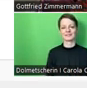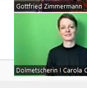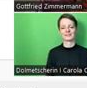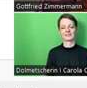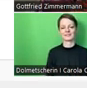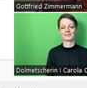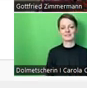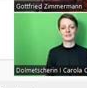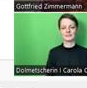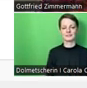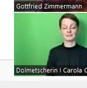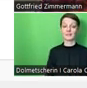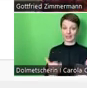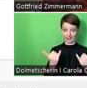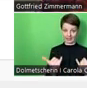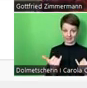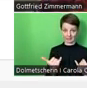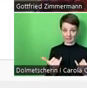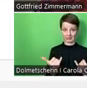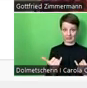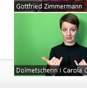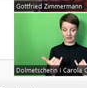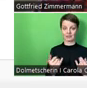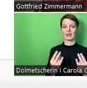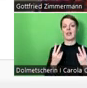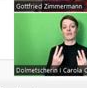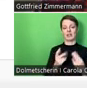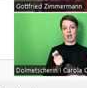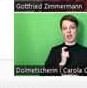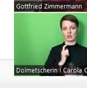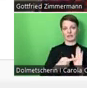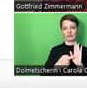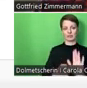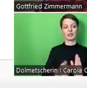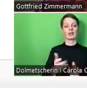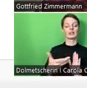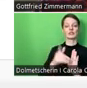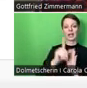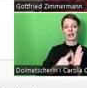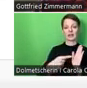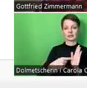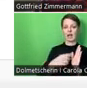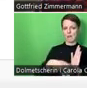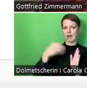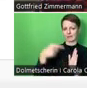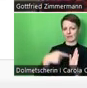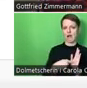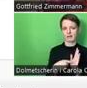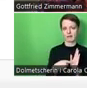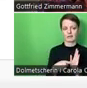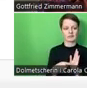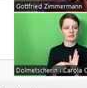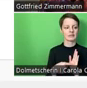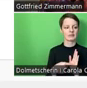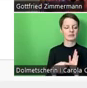Jetzt gehen wir zu einer wichtigen Eigenschaft, die ja auch in der Checkliste ganz am Anfang steht. Ich habe